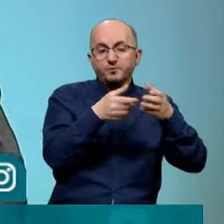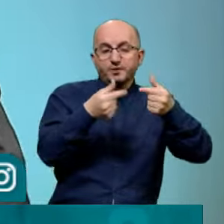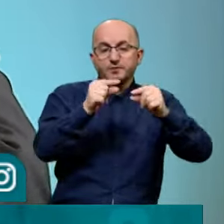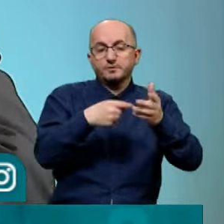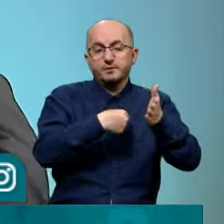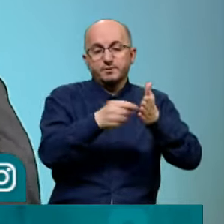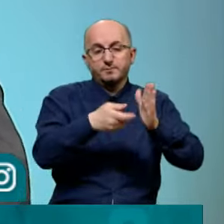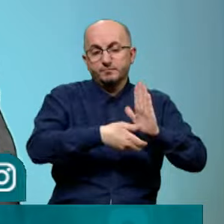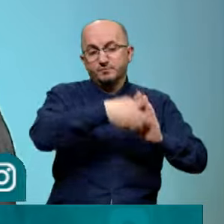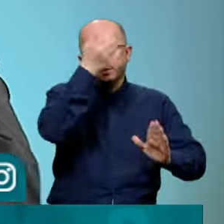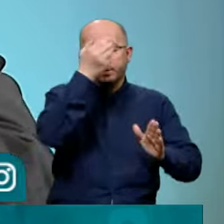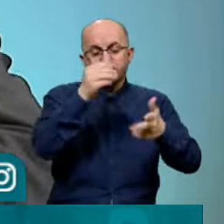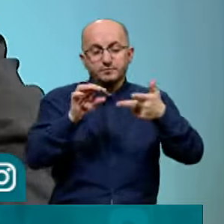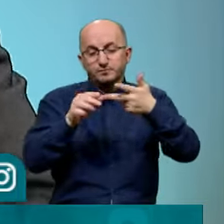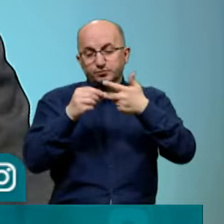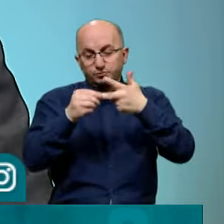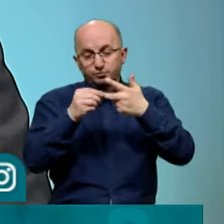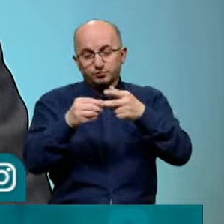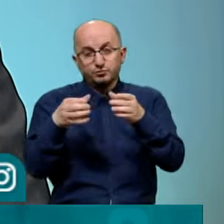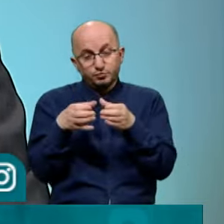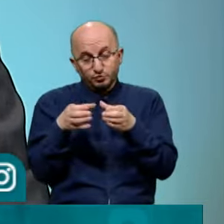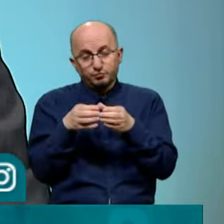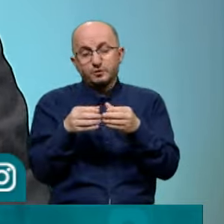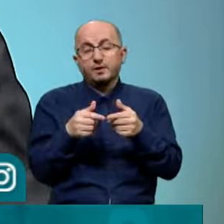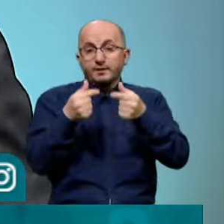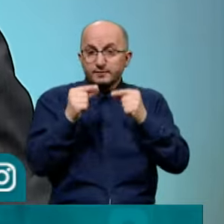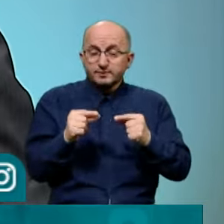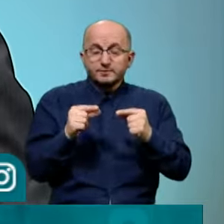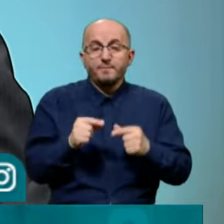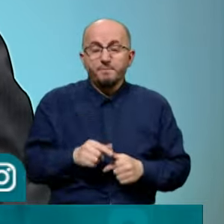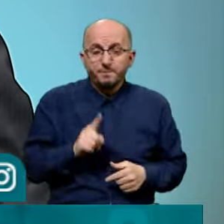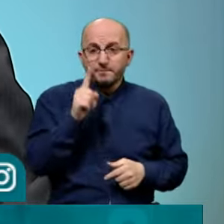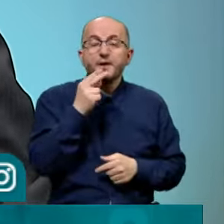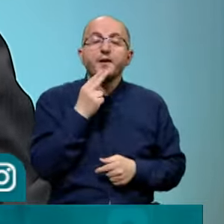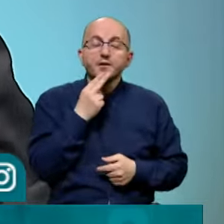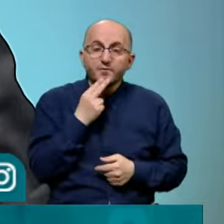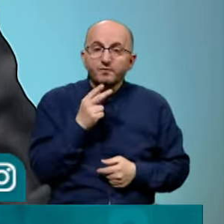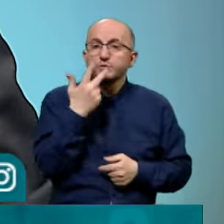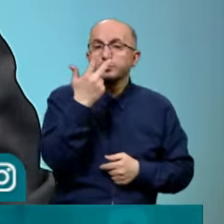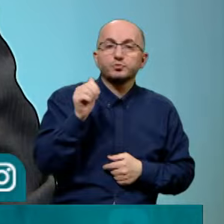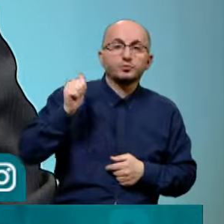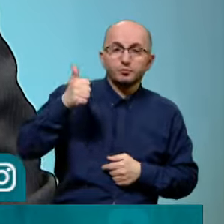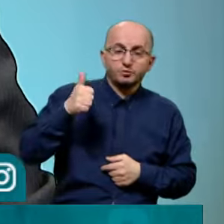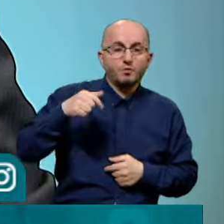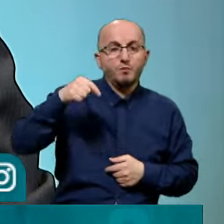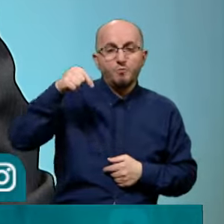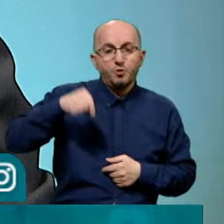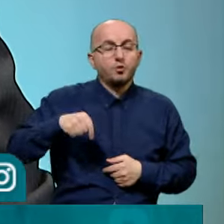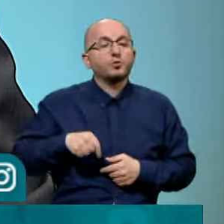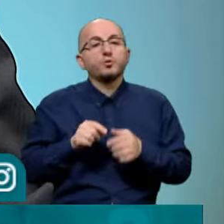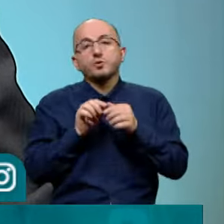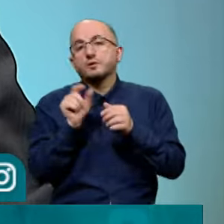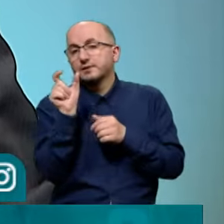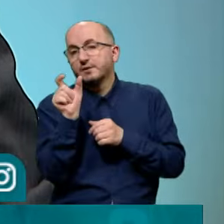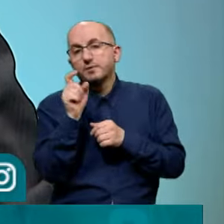yapar? Nesk eder, ilga eder, hükmünü kaldırır. Dolayısıyla bir hanımefendi 3 günlük, yani bugünkü kelimeyle